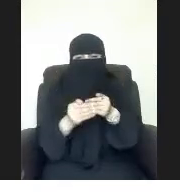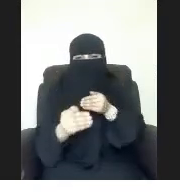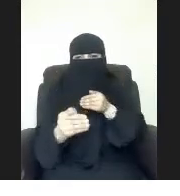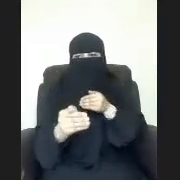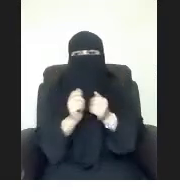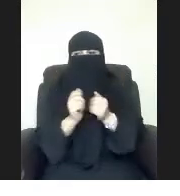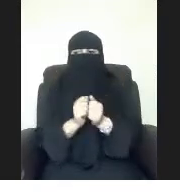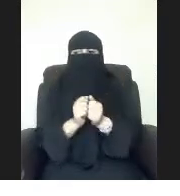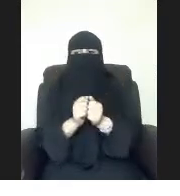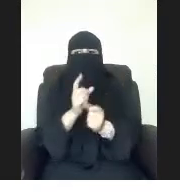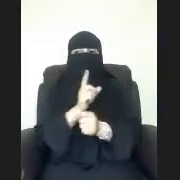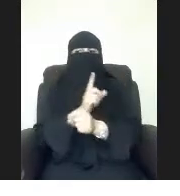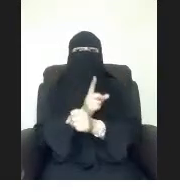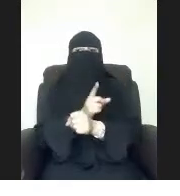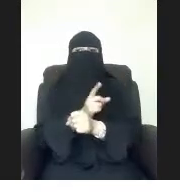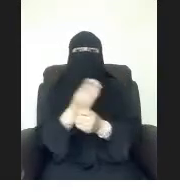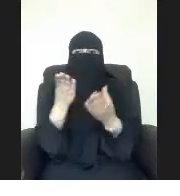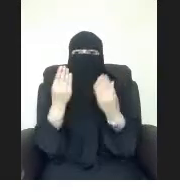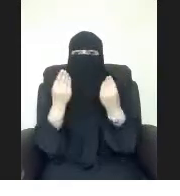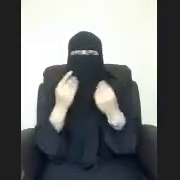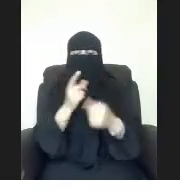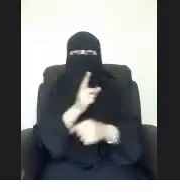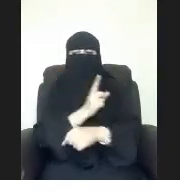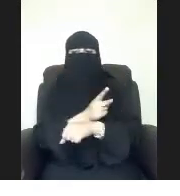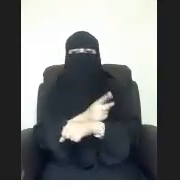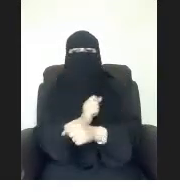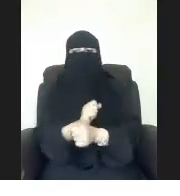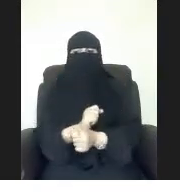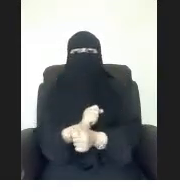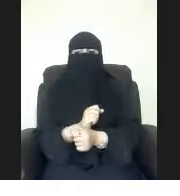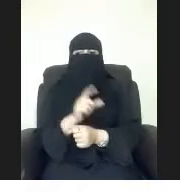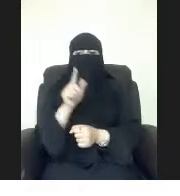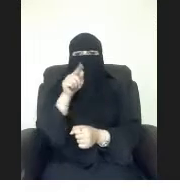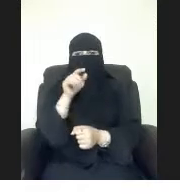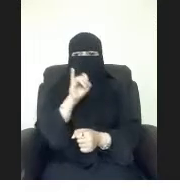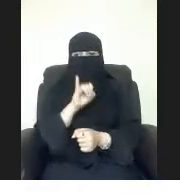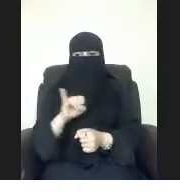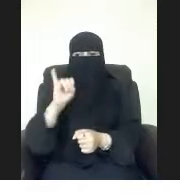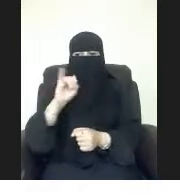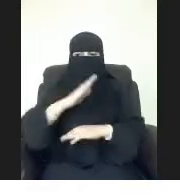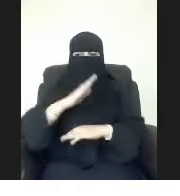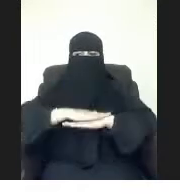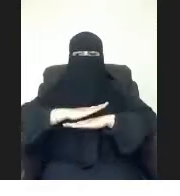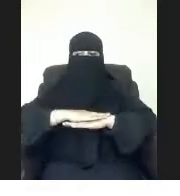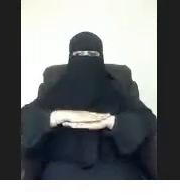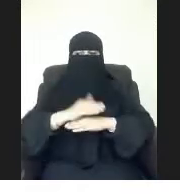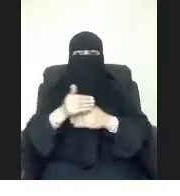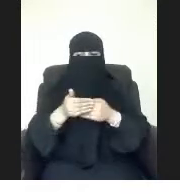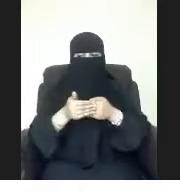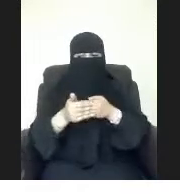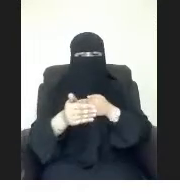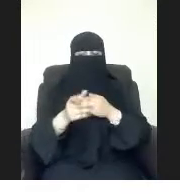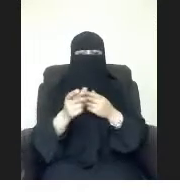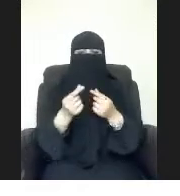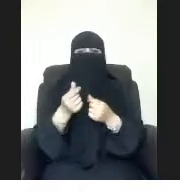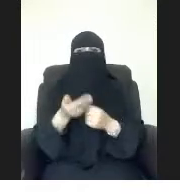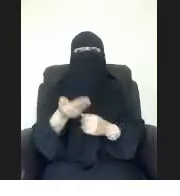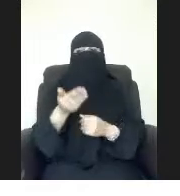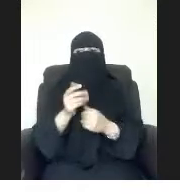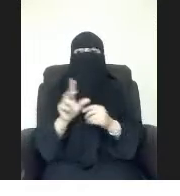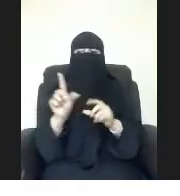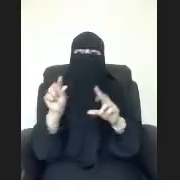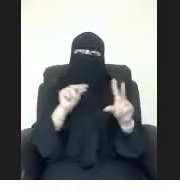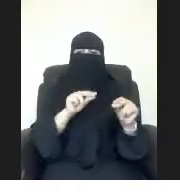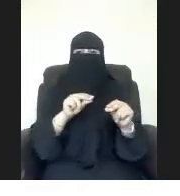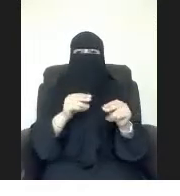المتعلم. طيب باختصار شديد، ترانزكشنال يعني عملية، مثل العمليات البنكية، مسافة